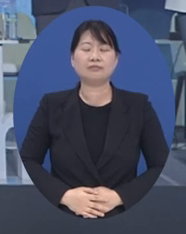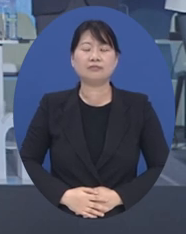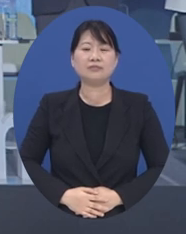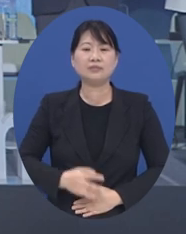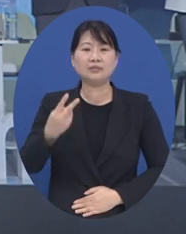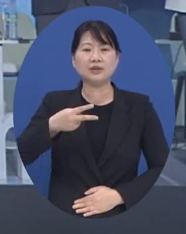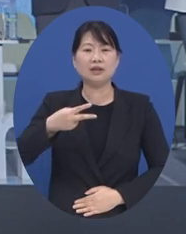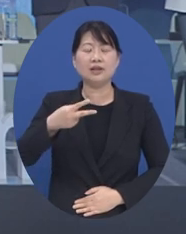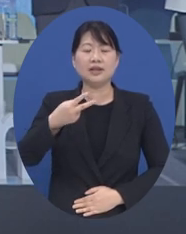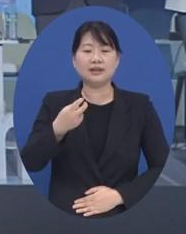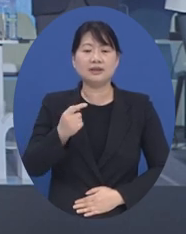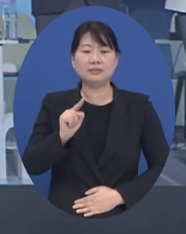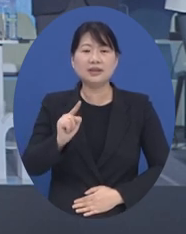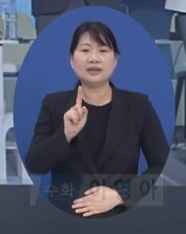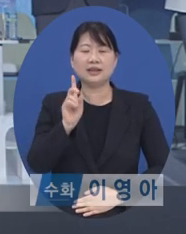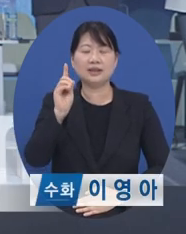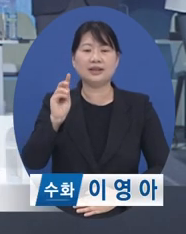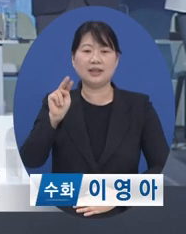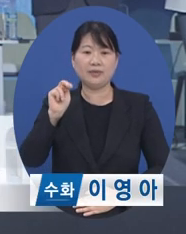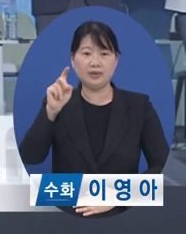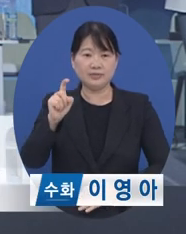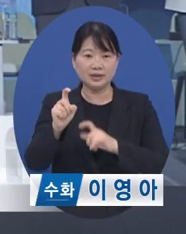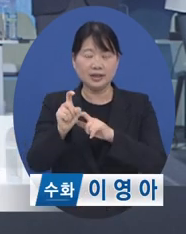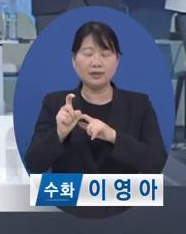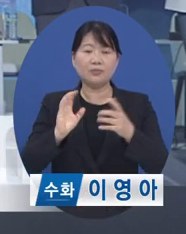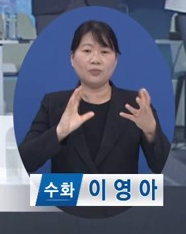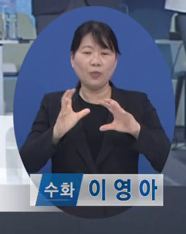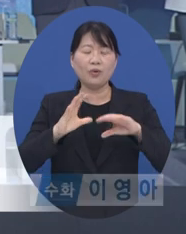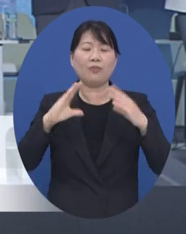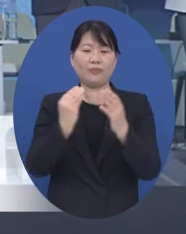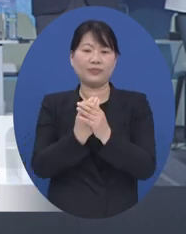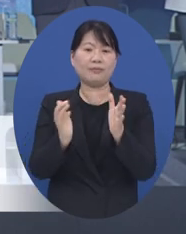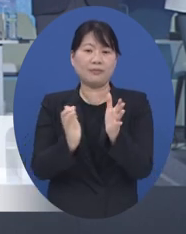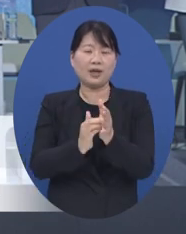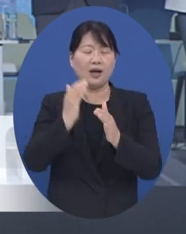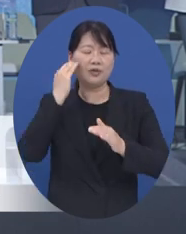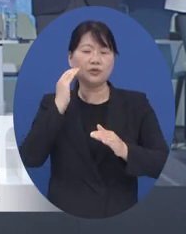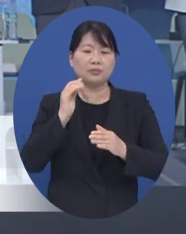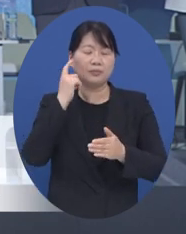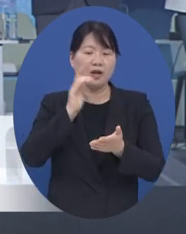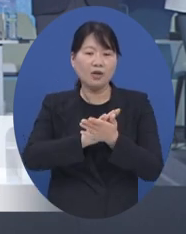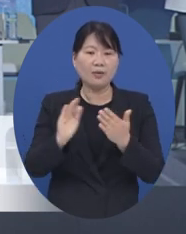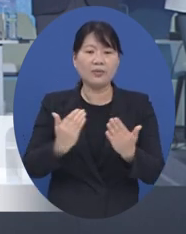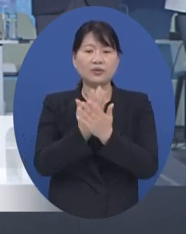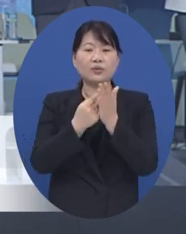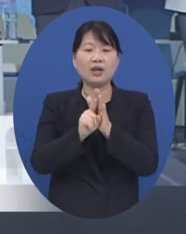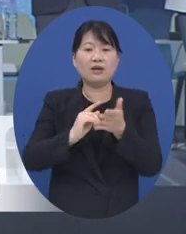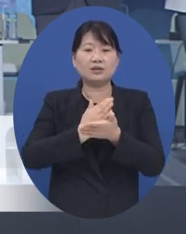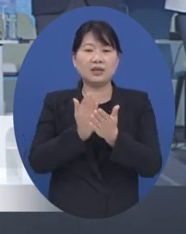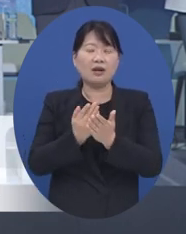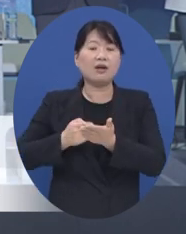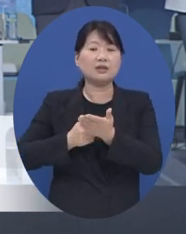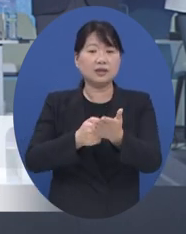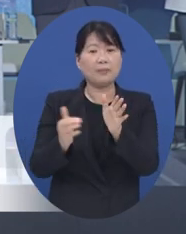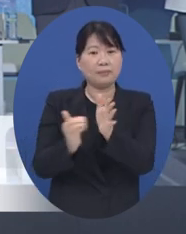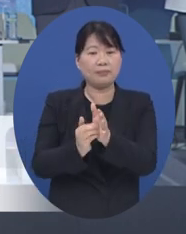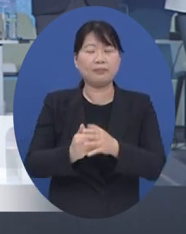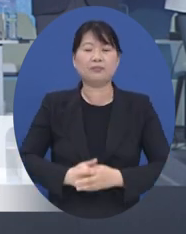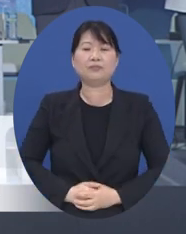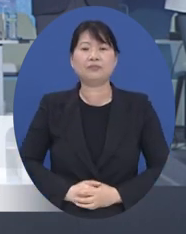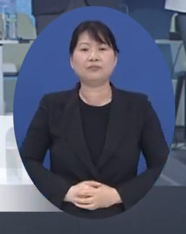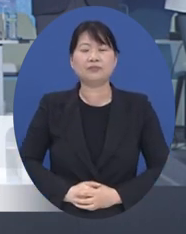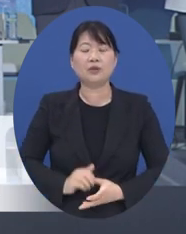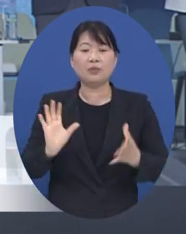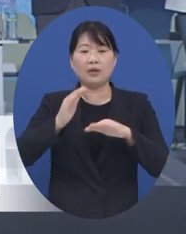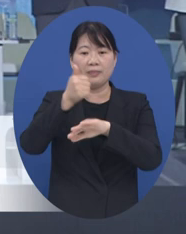2021 DMZ 포럼이 성황리에 마무리됐습니다. 한반도 평화와 번영을 위한 다양한 의견들이 논의됐는데요. 포럼